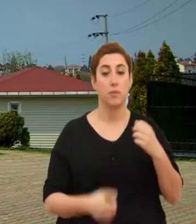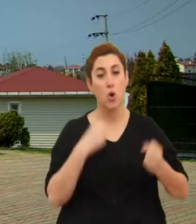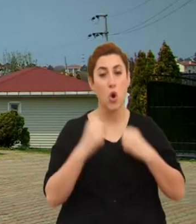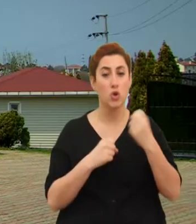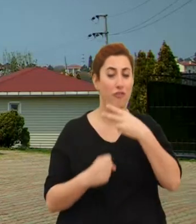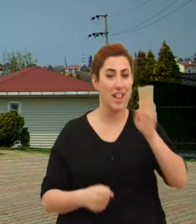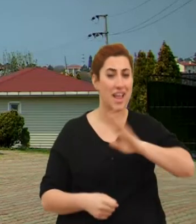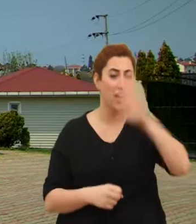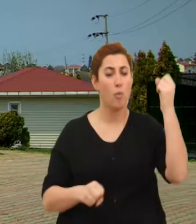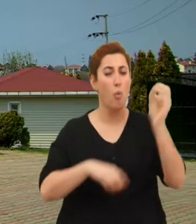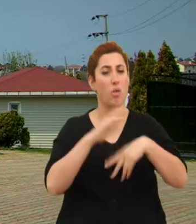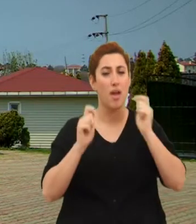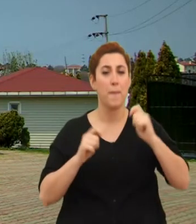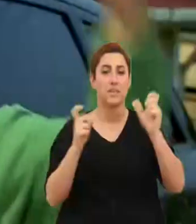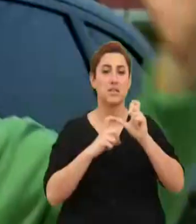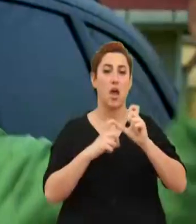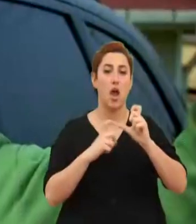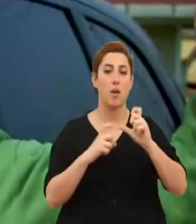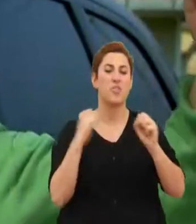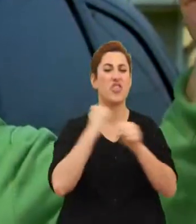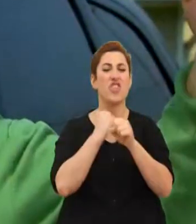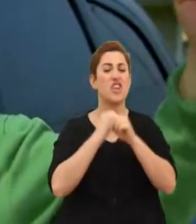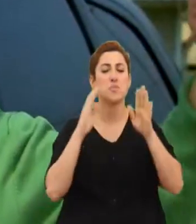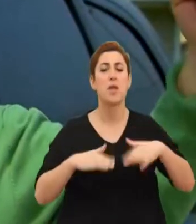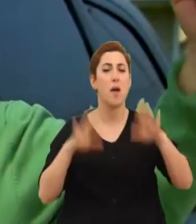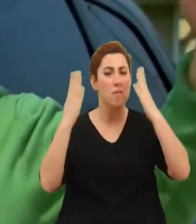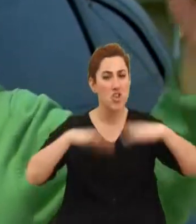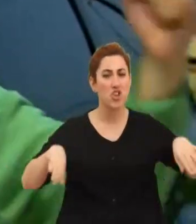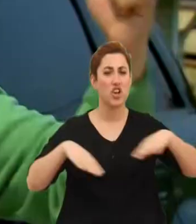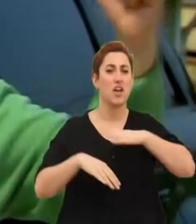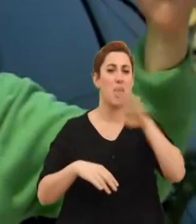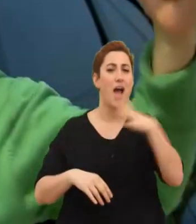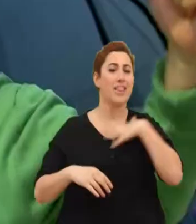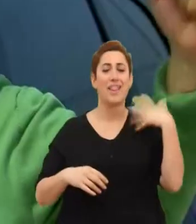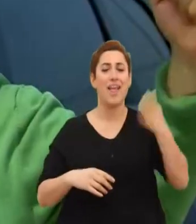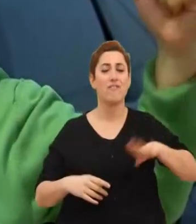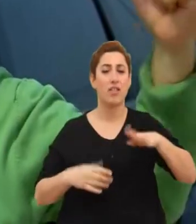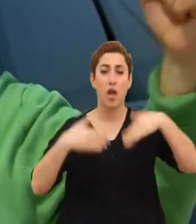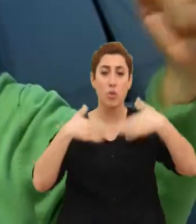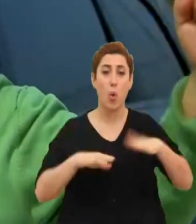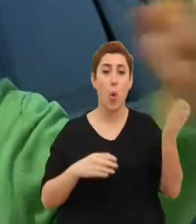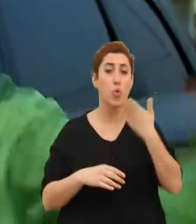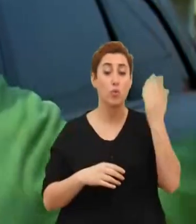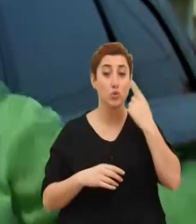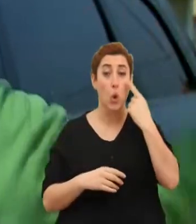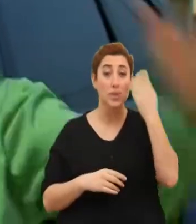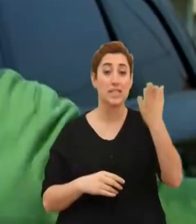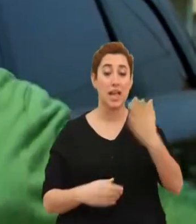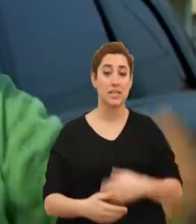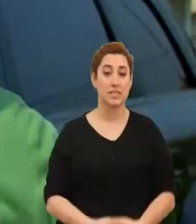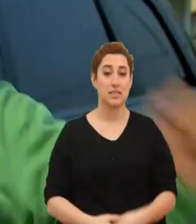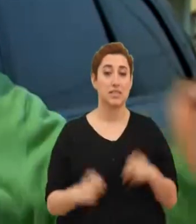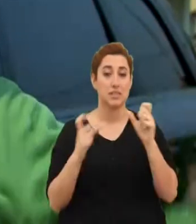Git villayı ayağa kaldır zar. Taş üstünde taş koyma. Analar ne evlatlar doğuruyormuş. Göster